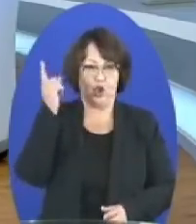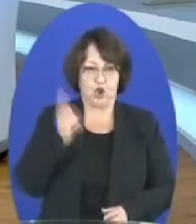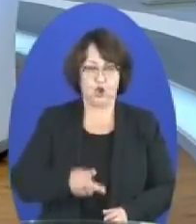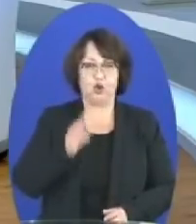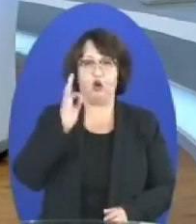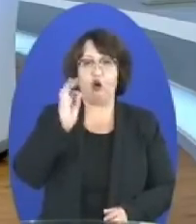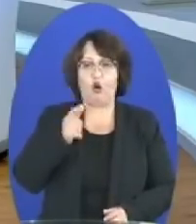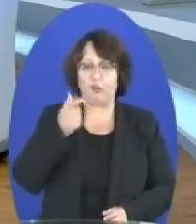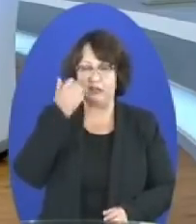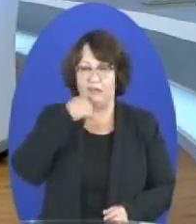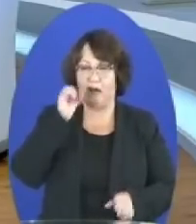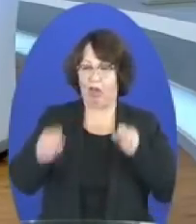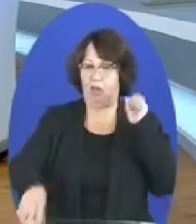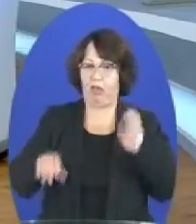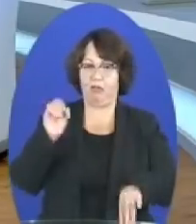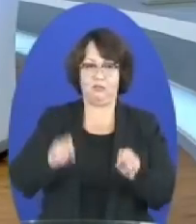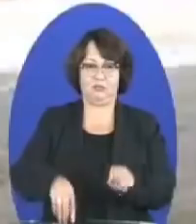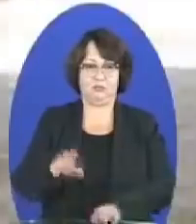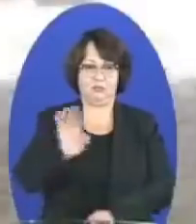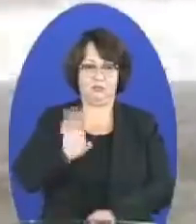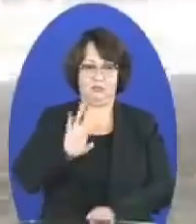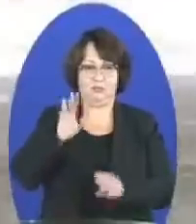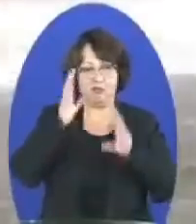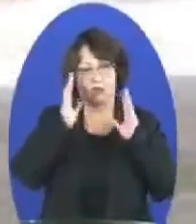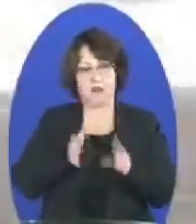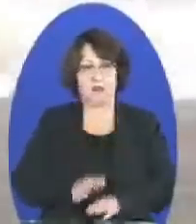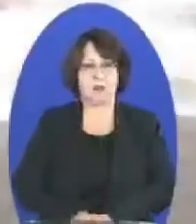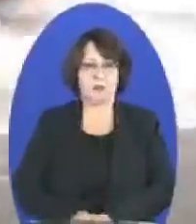ерөнхий газраас анхааруулж байна.